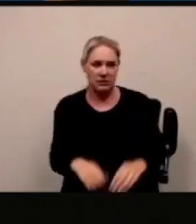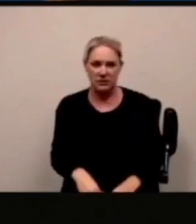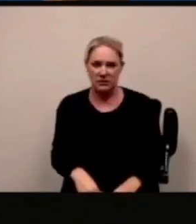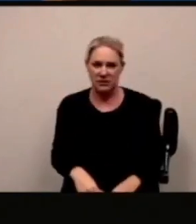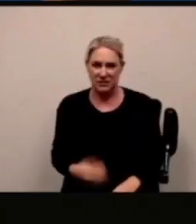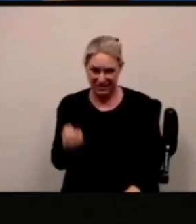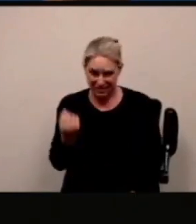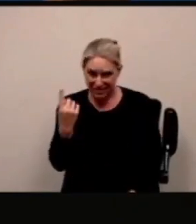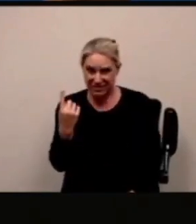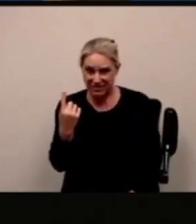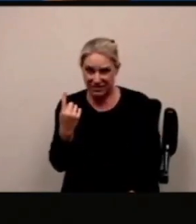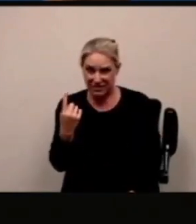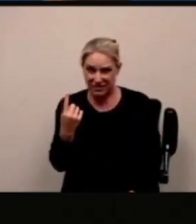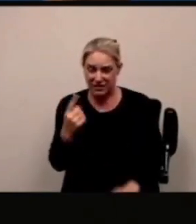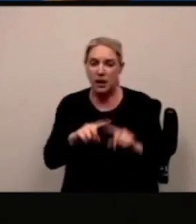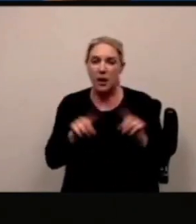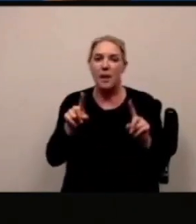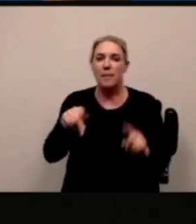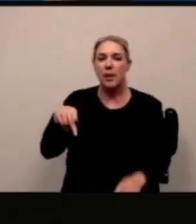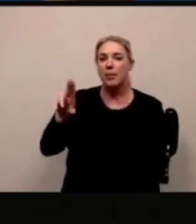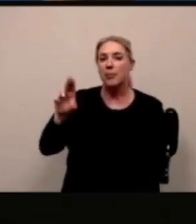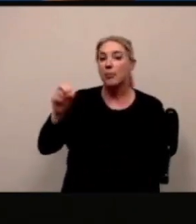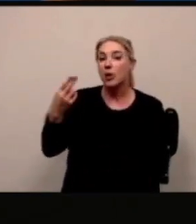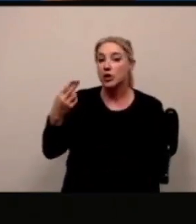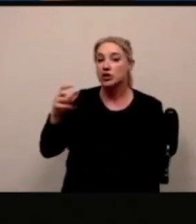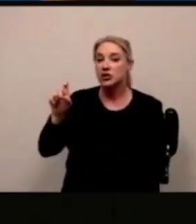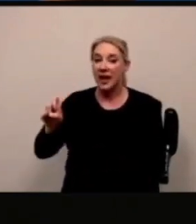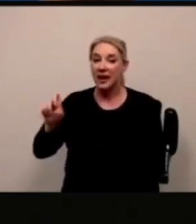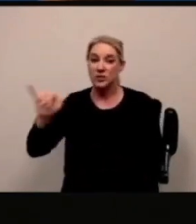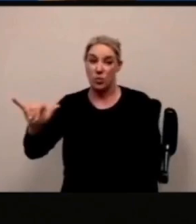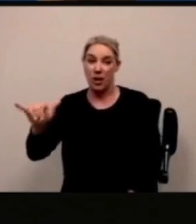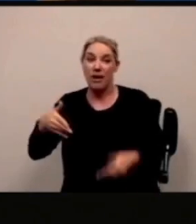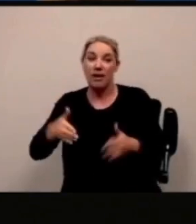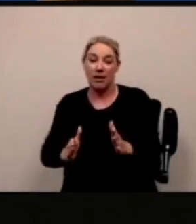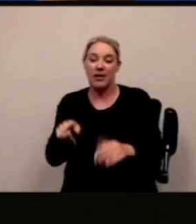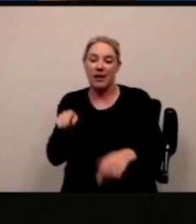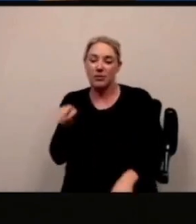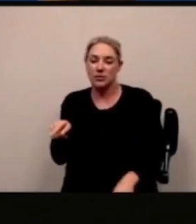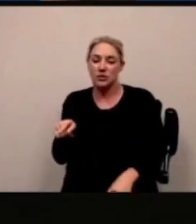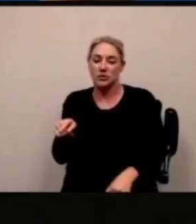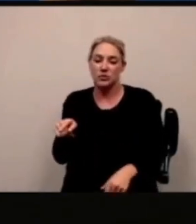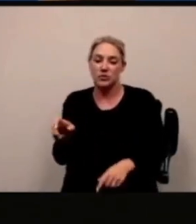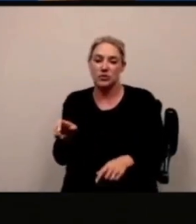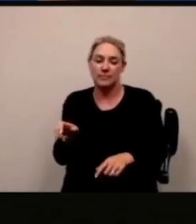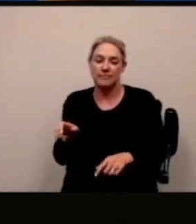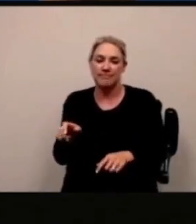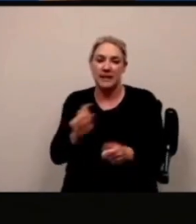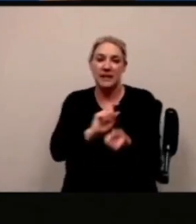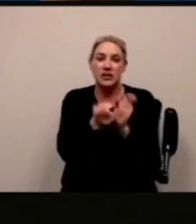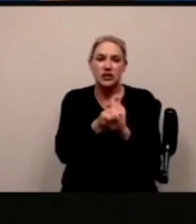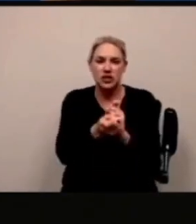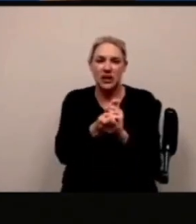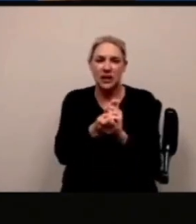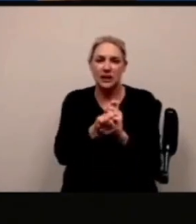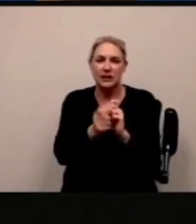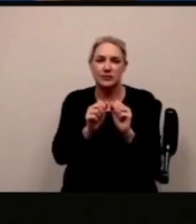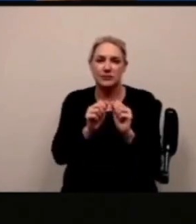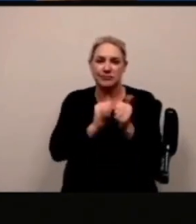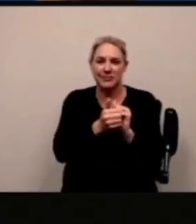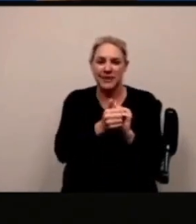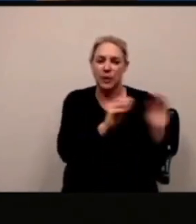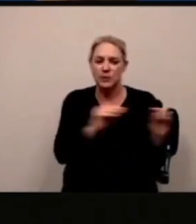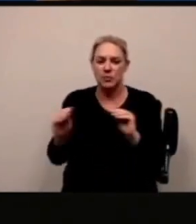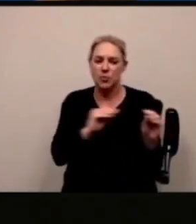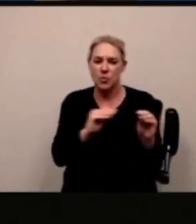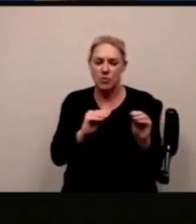押す場合そのスプライトが向いている方向の方にあと動きますただXYのボタンを